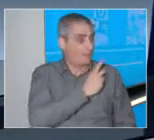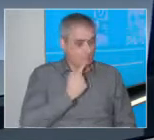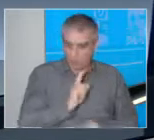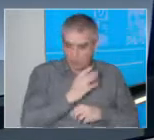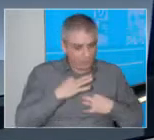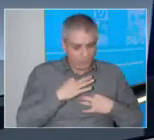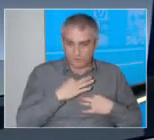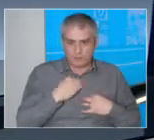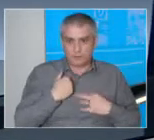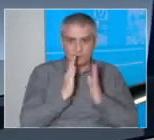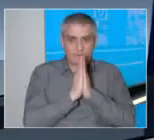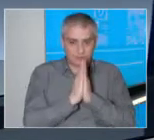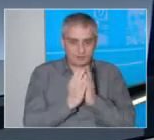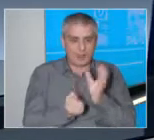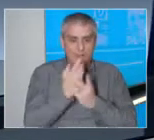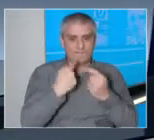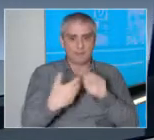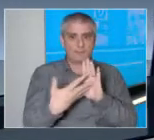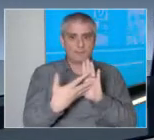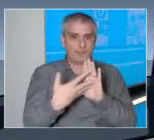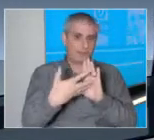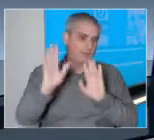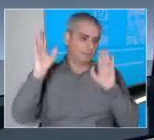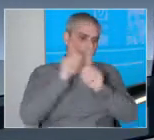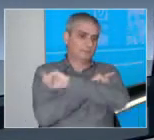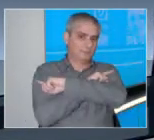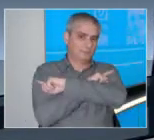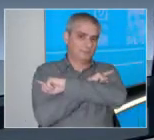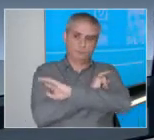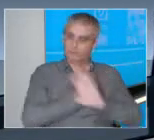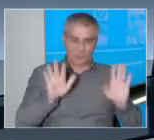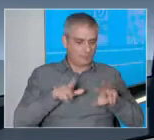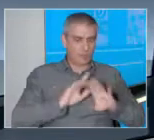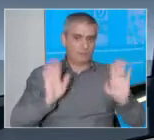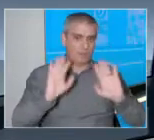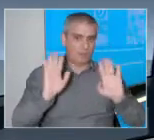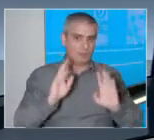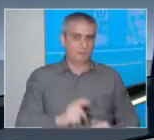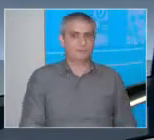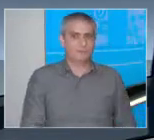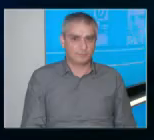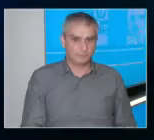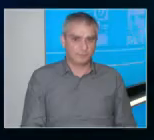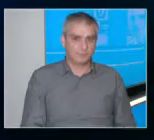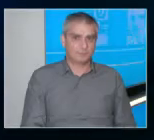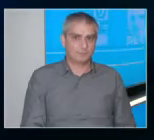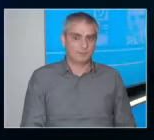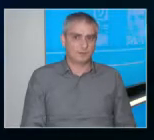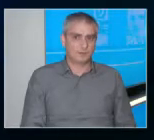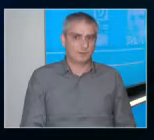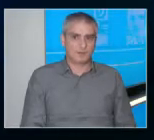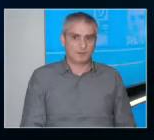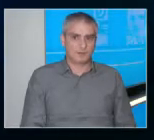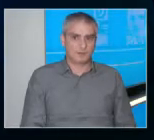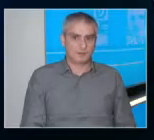היה בתקופתי, אני קורא להקים ועדת בדיקה או חקירה, שהיא לא תהיה על ידי הממשלה. אגב, עוד דבר, עוד דבר, עוד דבר עושה היום. אני לא מבין למה הוא לא